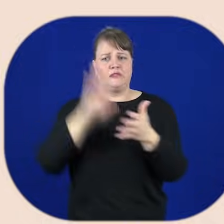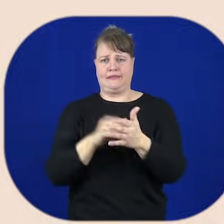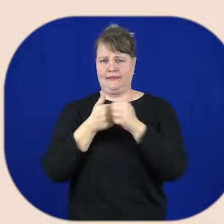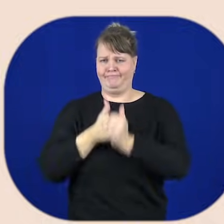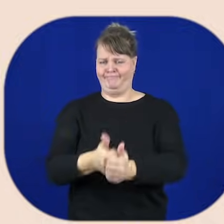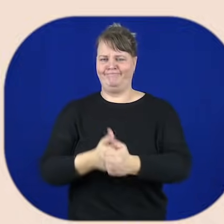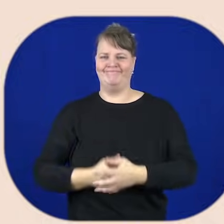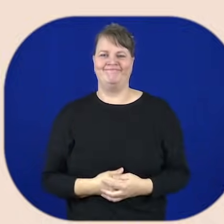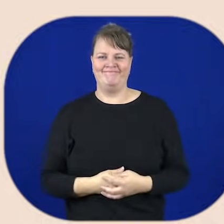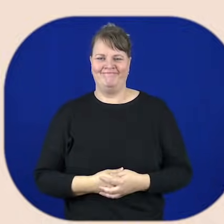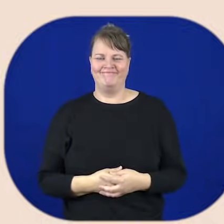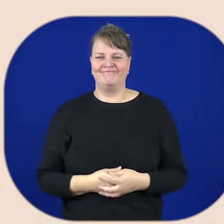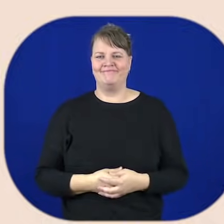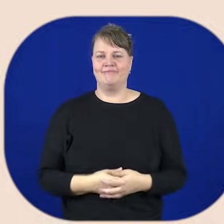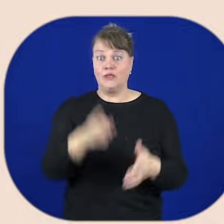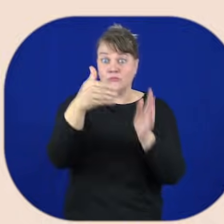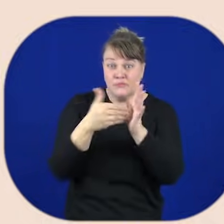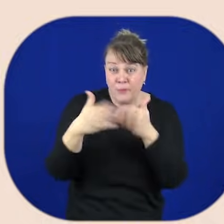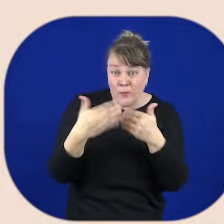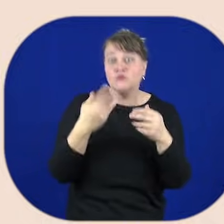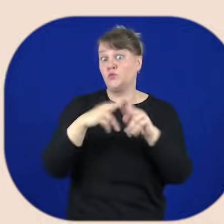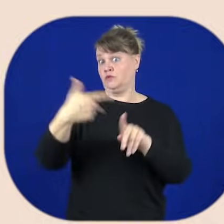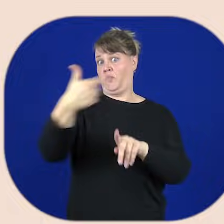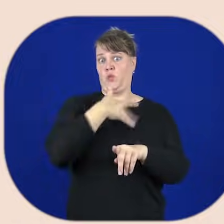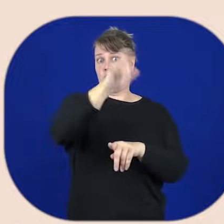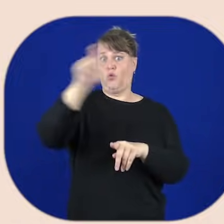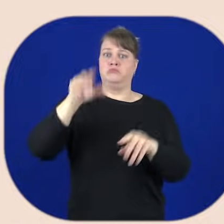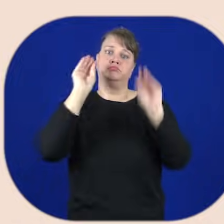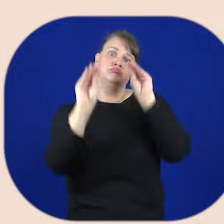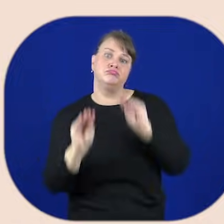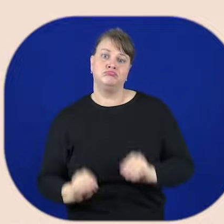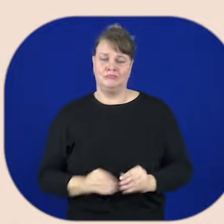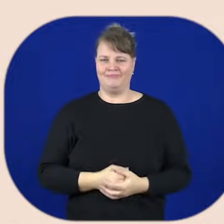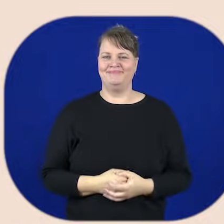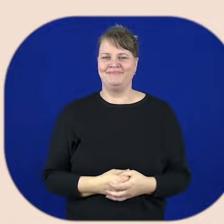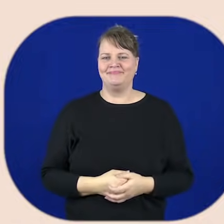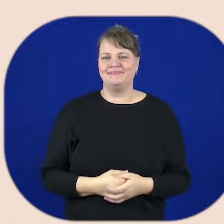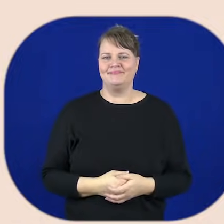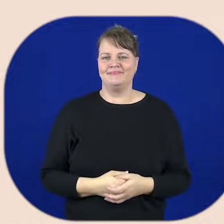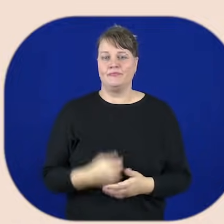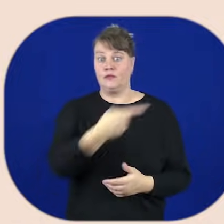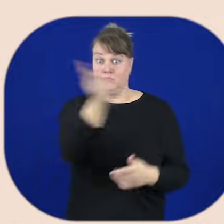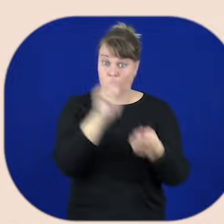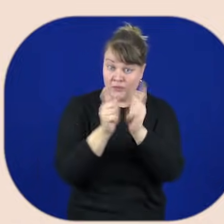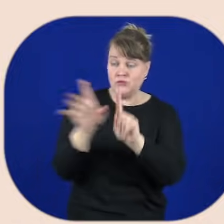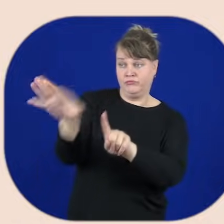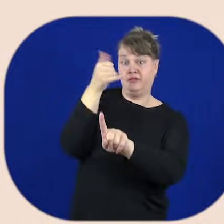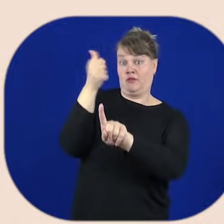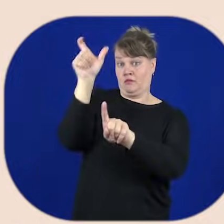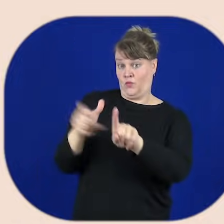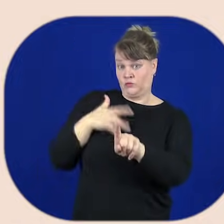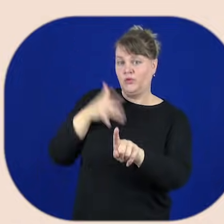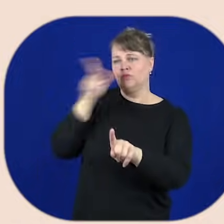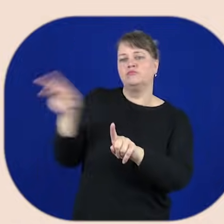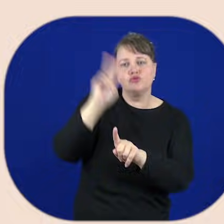celou domácnost, tedy pro všechny, kdo spolubydlí. Můžete ho vyplnit i s někým jiným, kdo potřebuje pomoc. Začněte